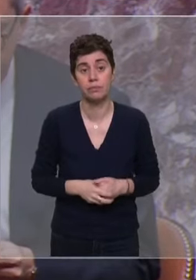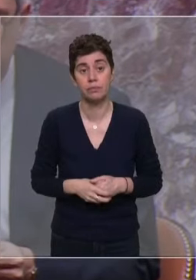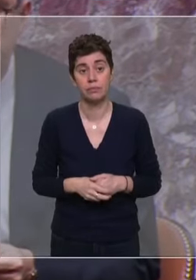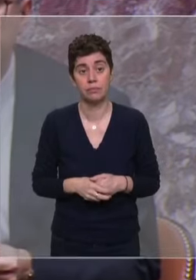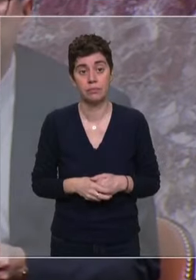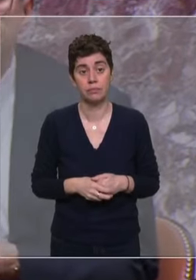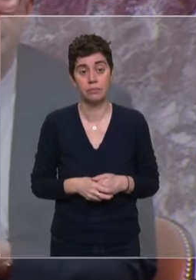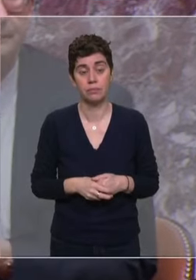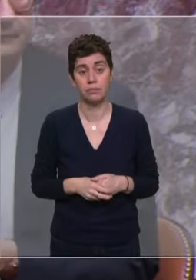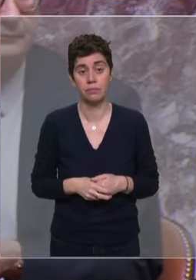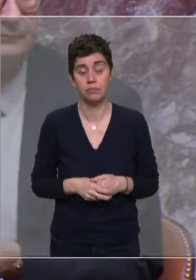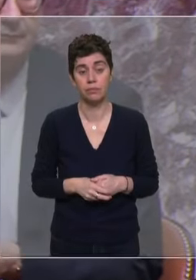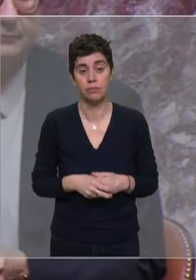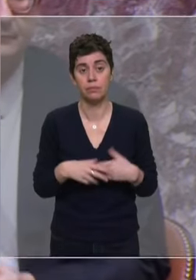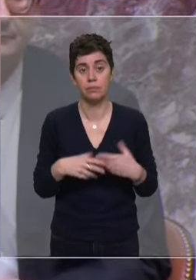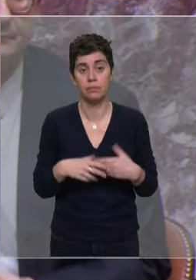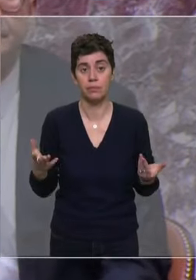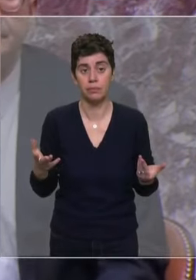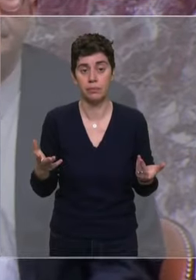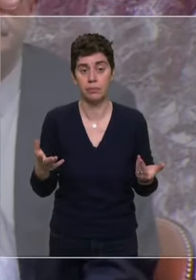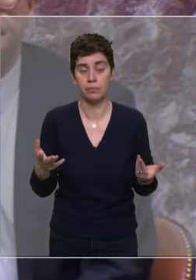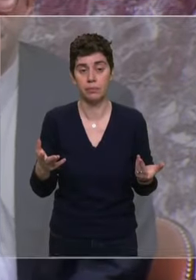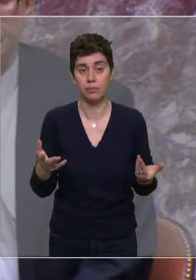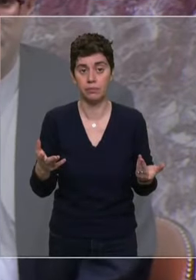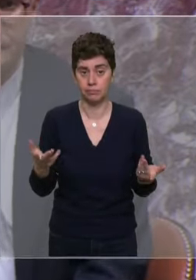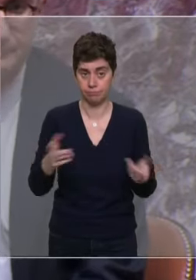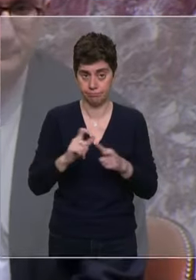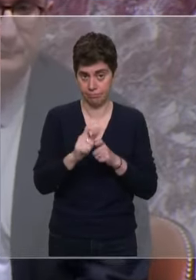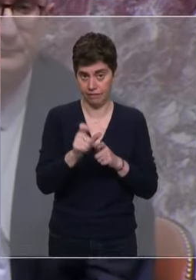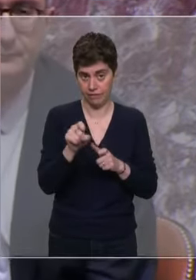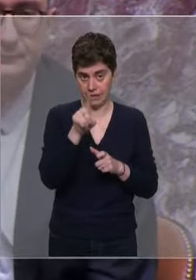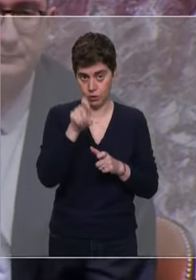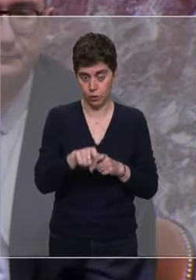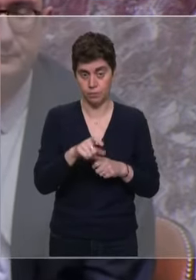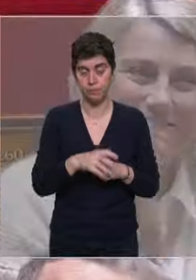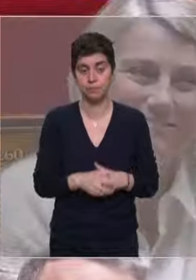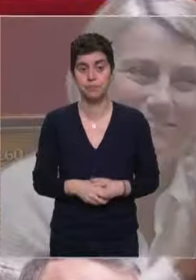La parole est à présent à Monsieur Didier Martin. Vous prenez sens.